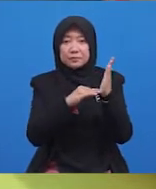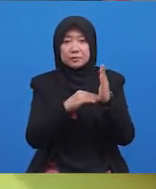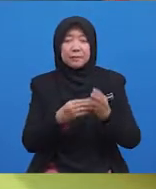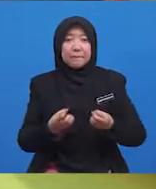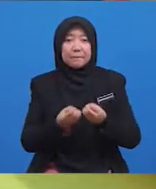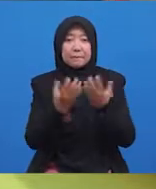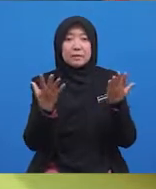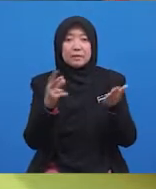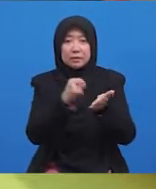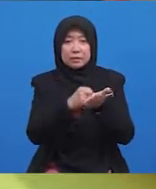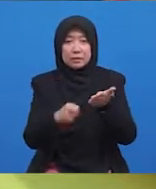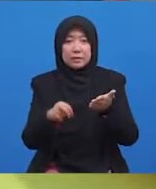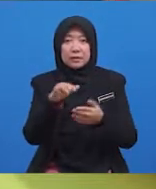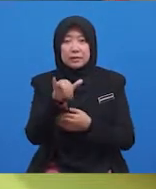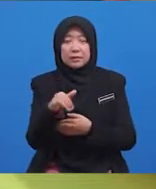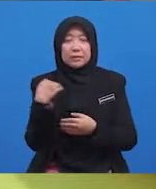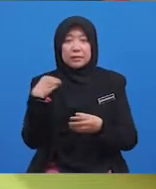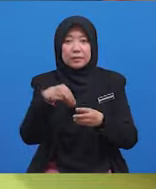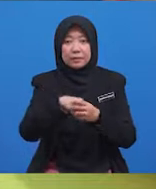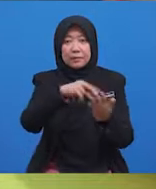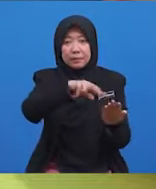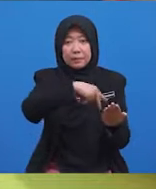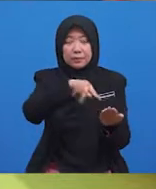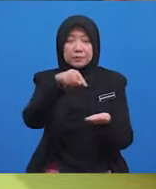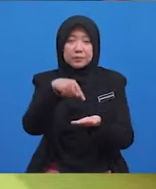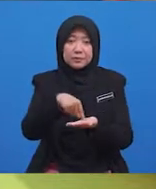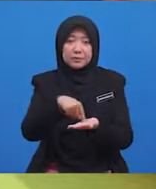banyak nilai yang terdapat dalam pantun ini.